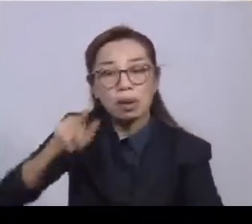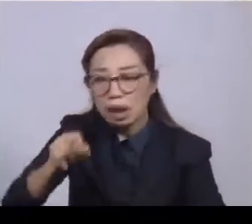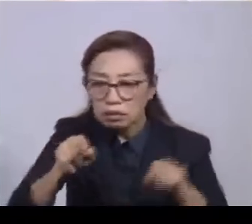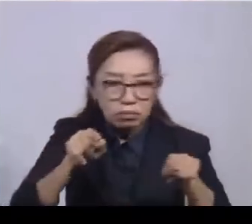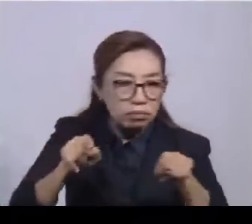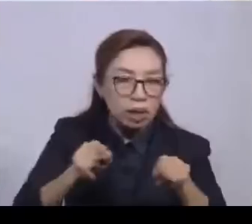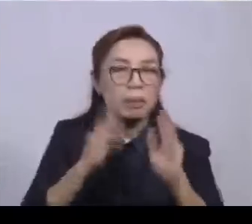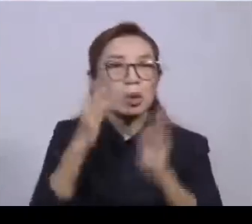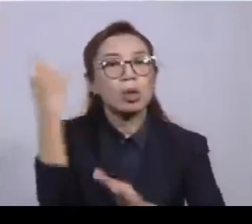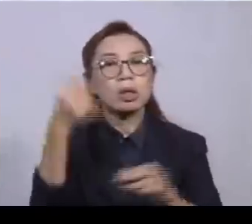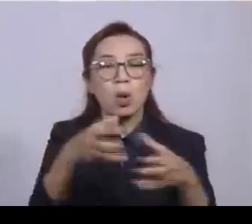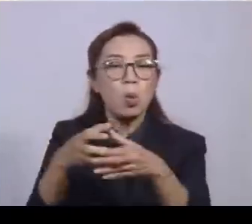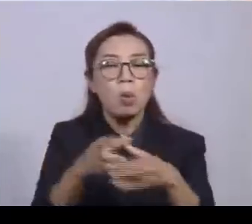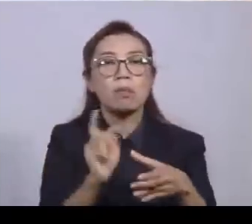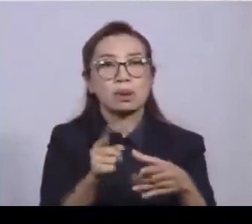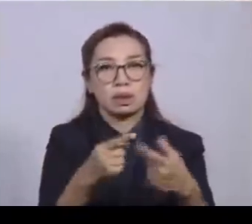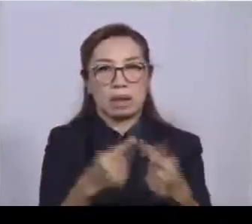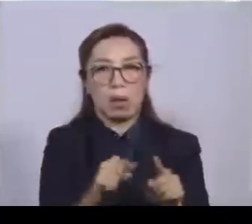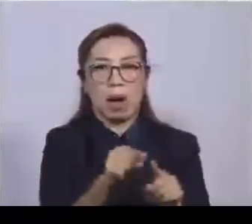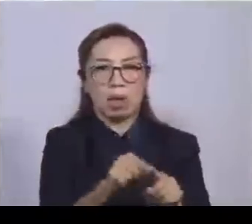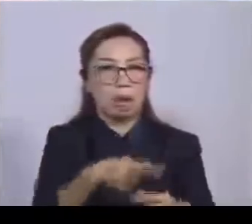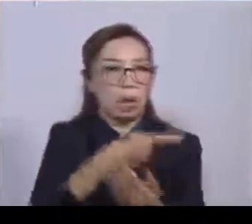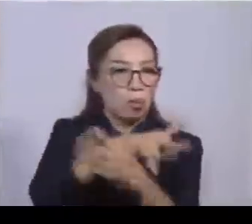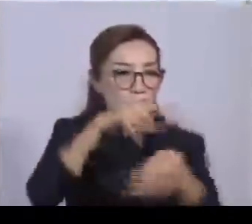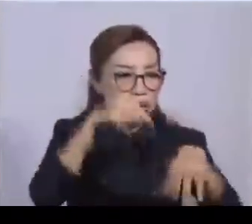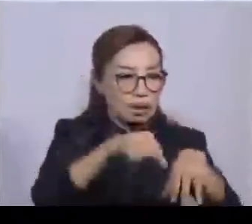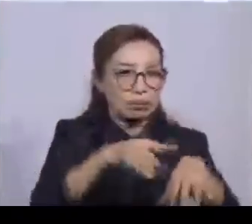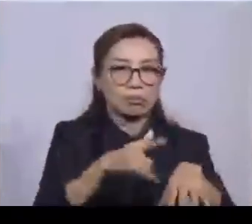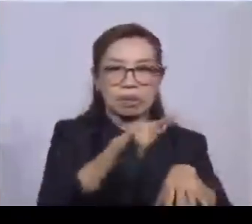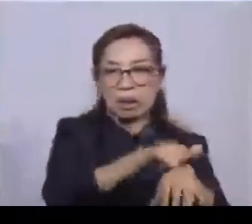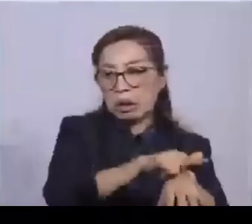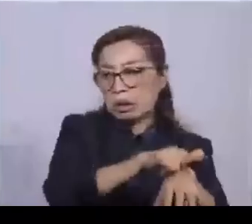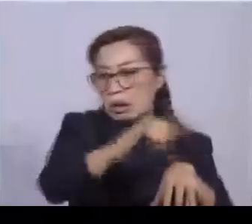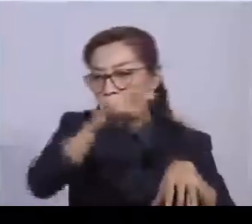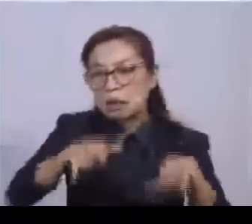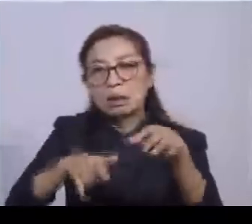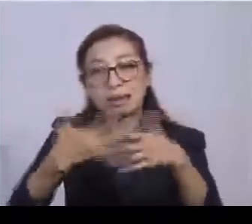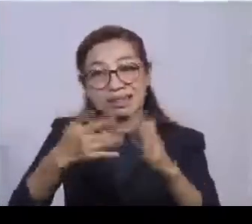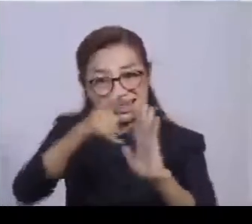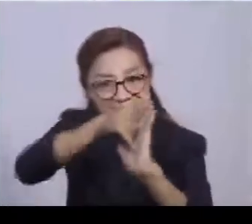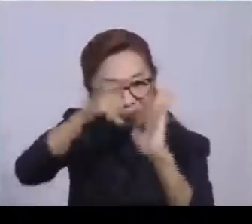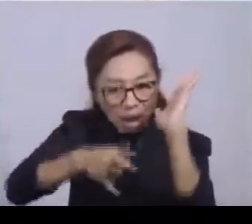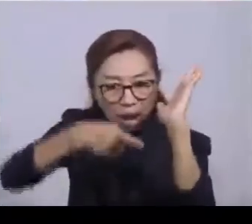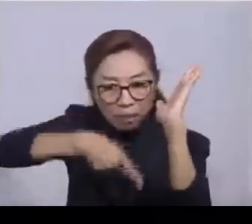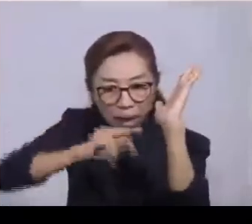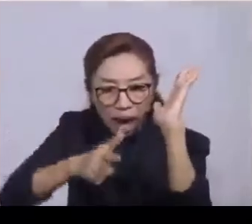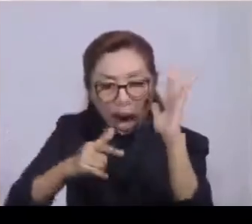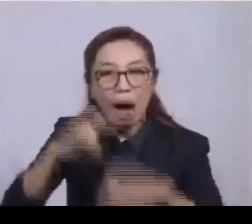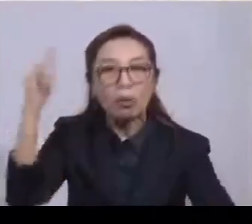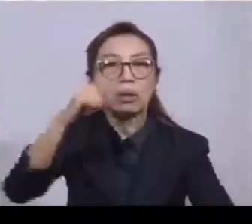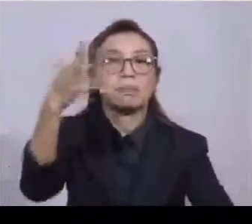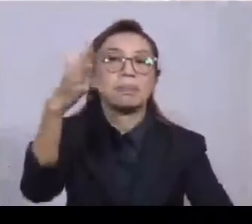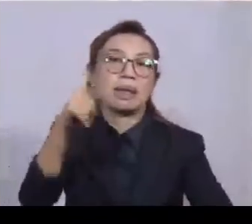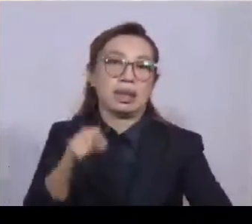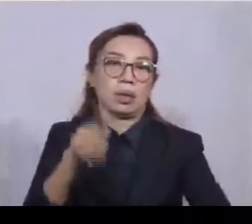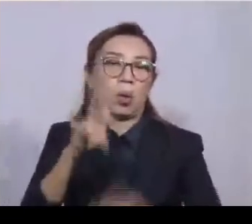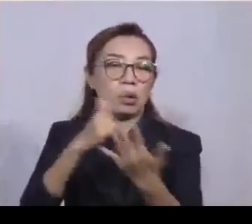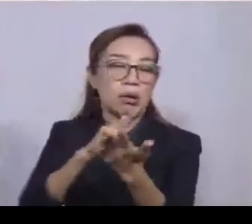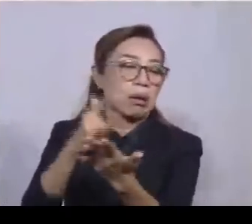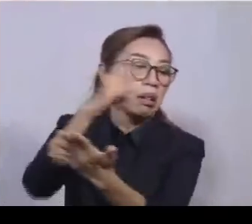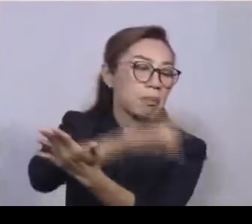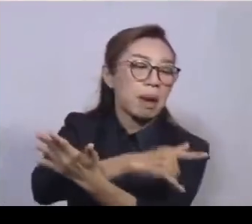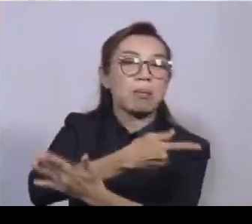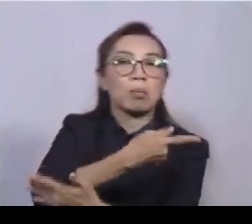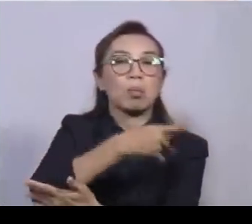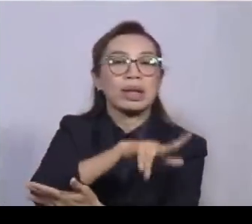ที่จังหวัดภูเก็ตมากๆแต่ปัญหาก็คือการเดินทางด้วยเครื่องบินเนี่ยมันยังไม่มีไงคุณแน่ๆส่วนประเด็นที่อีกหนึ่งเรื่องที่ภาค